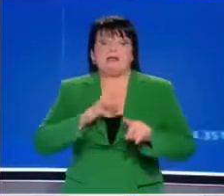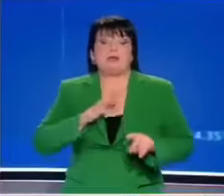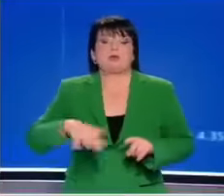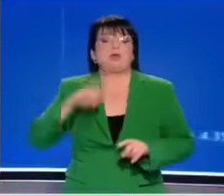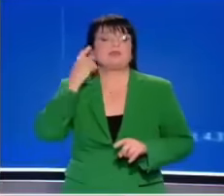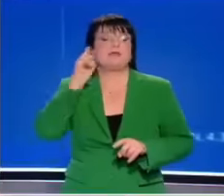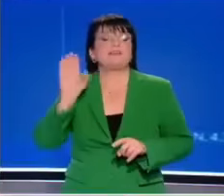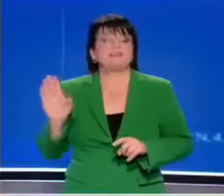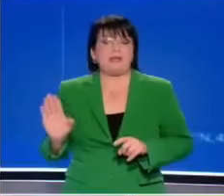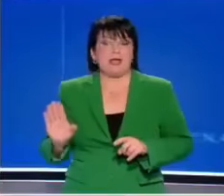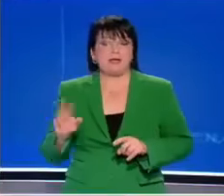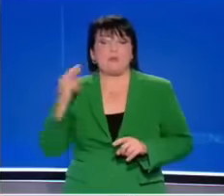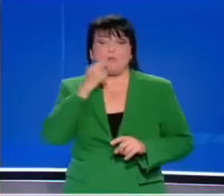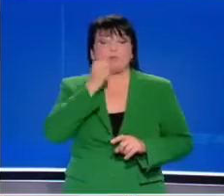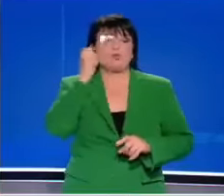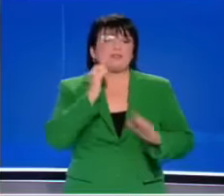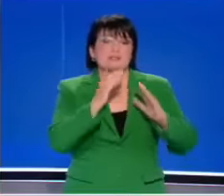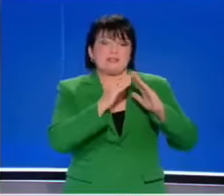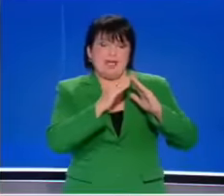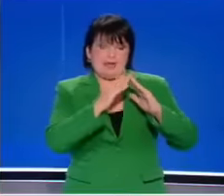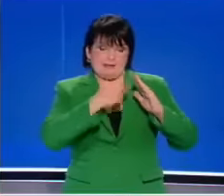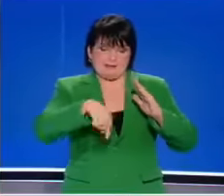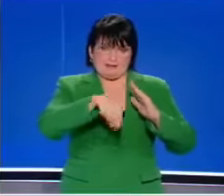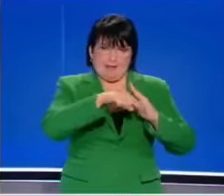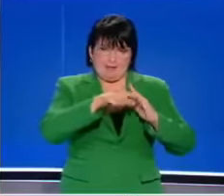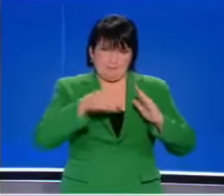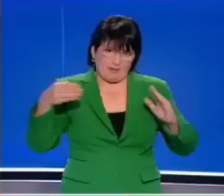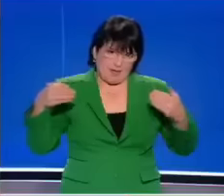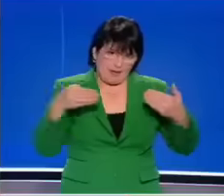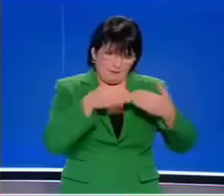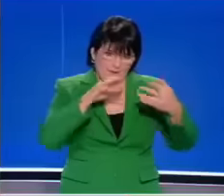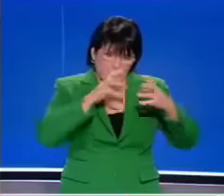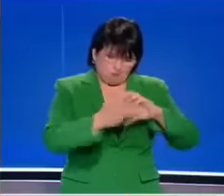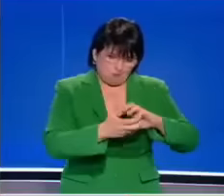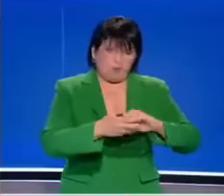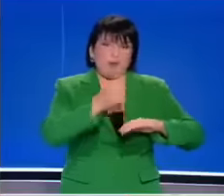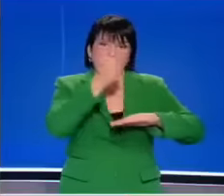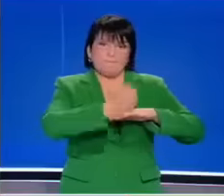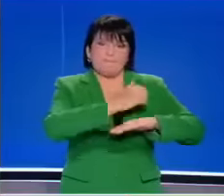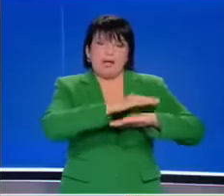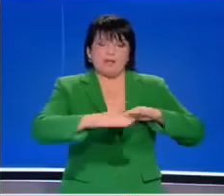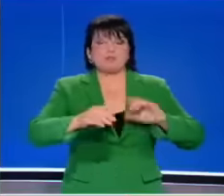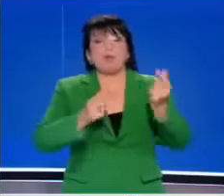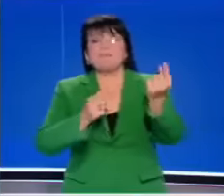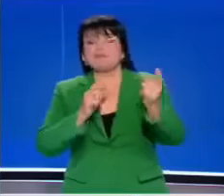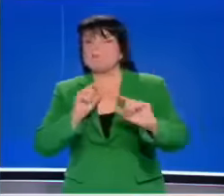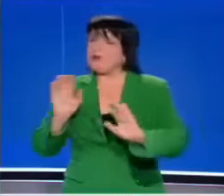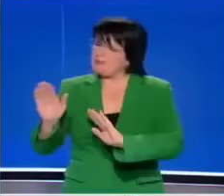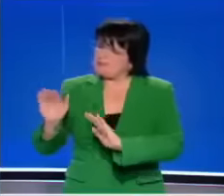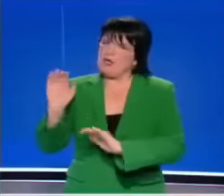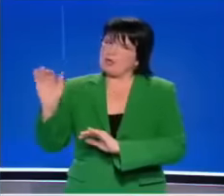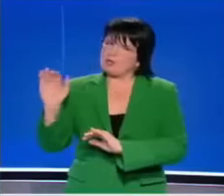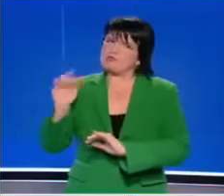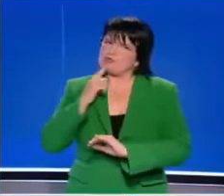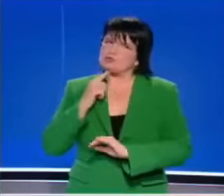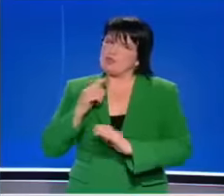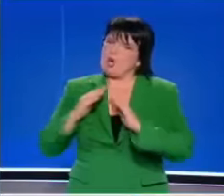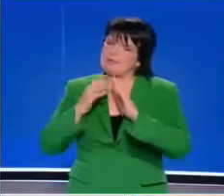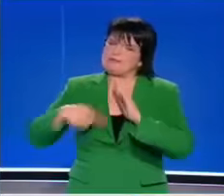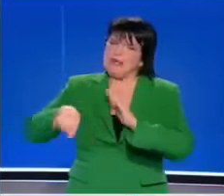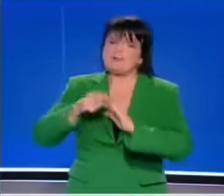του γνώριζε για το μπάζωμα ή έδωσε εντολή για το μπάζωμα πριν τη μυστική συνάντηση όχι μισό λεπτό θα πάμε θα πάμε θέλω να νουμε